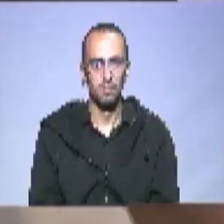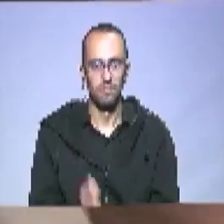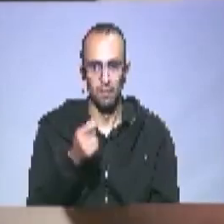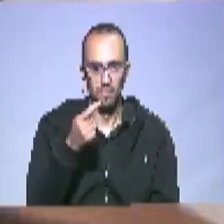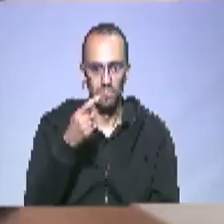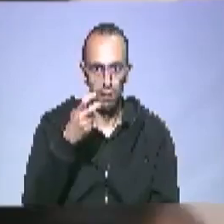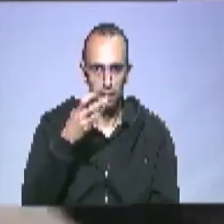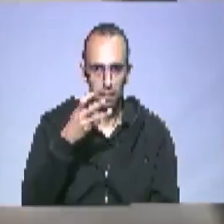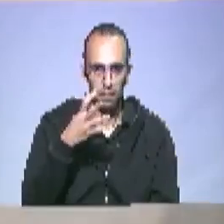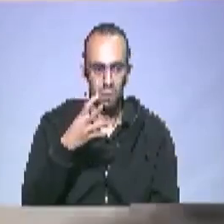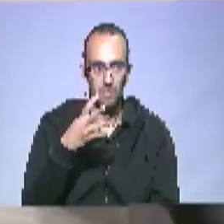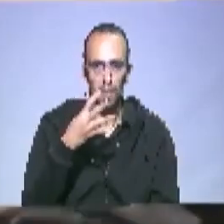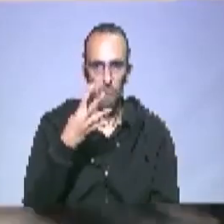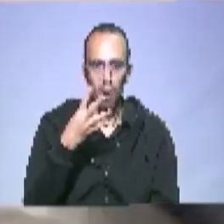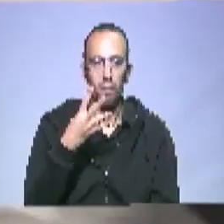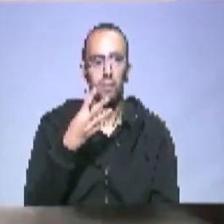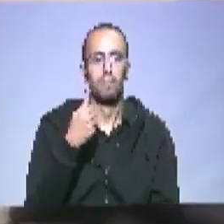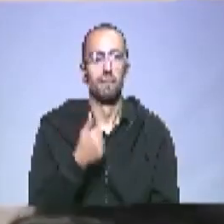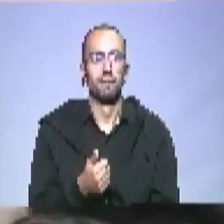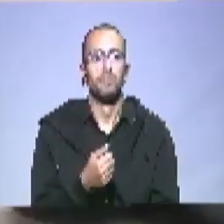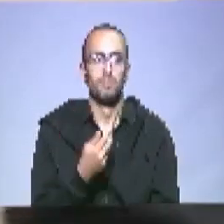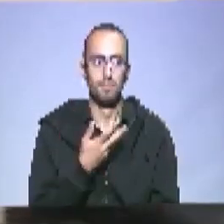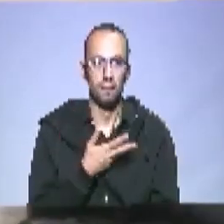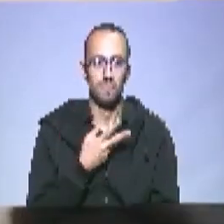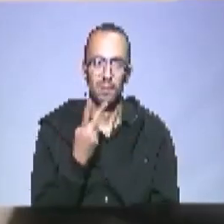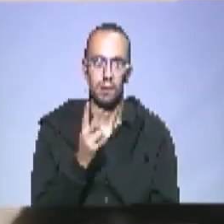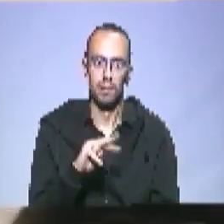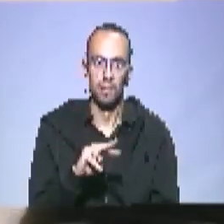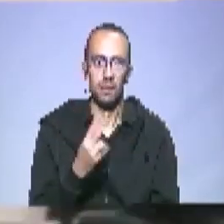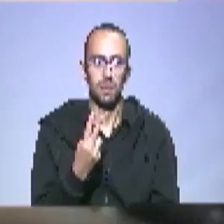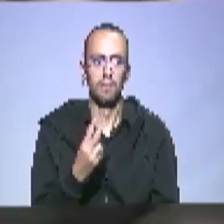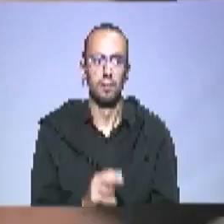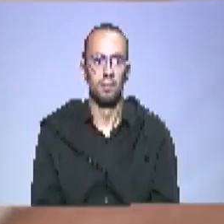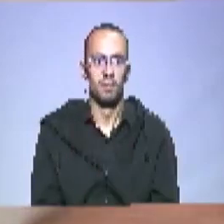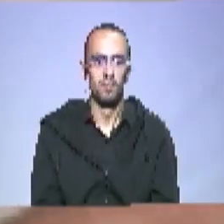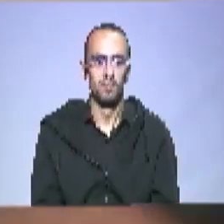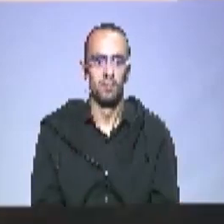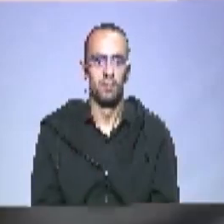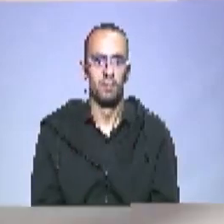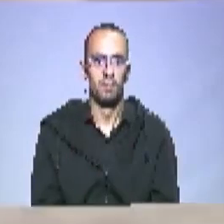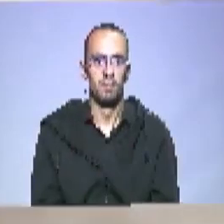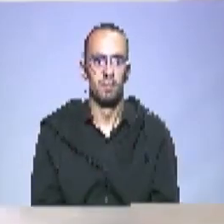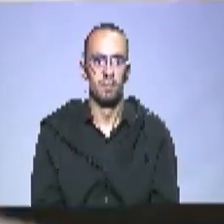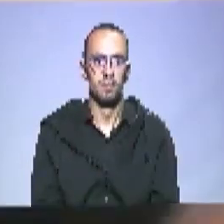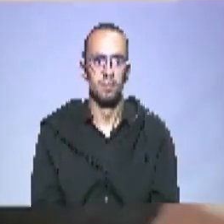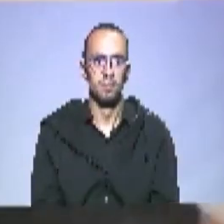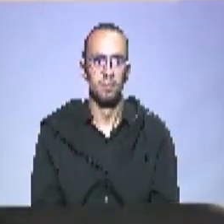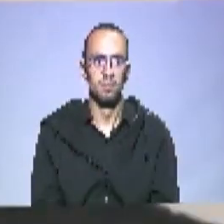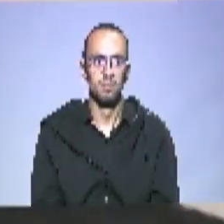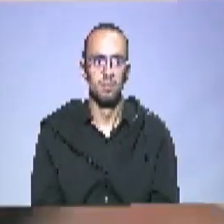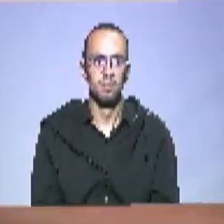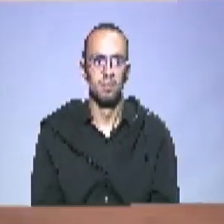1 2 3 4، لسه ورقتين كده. 5